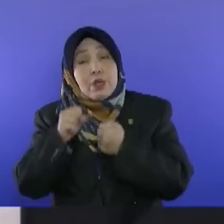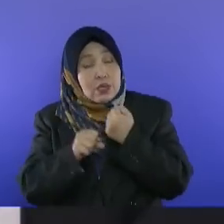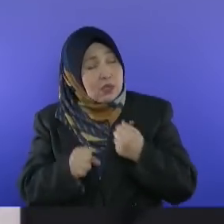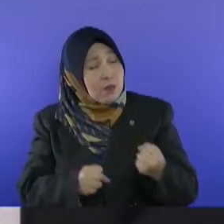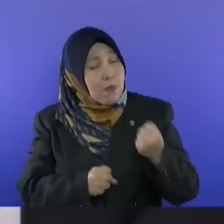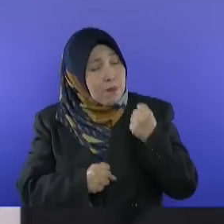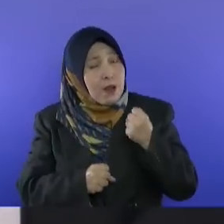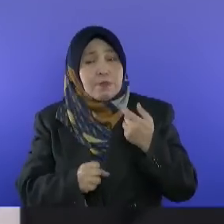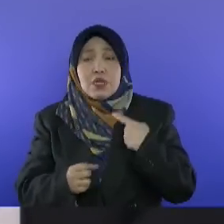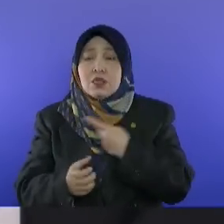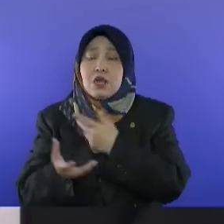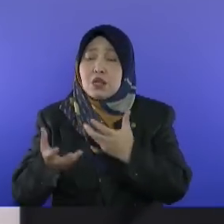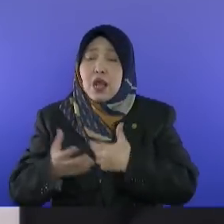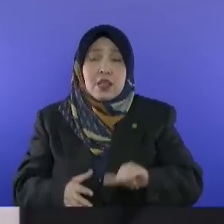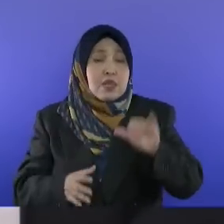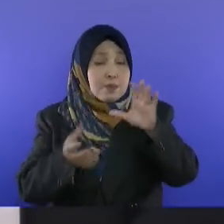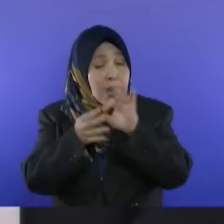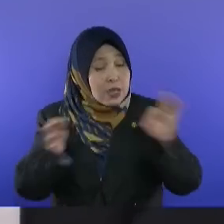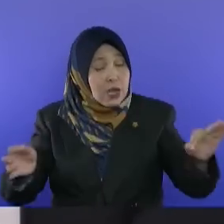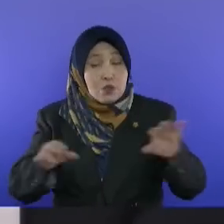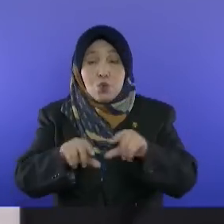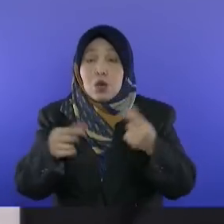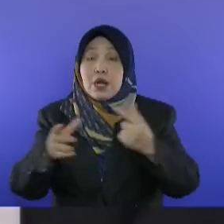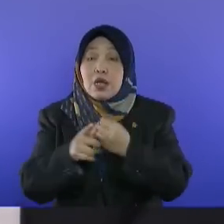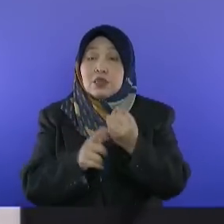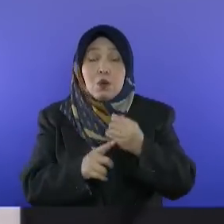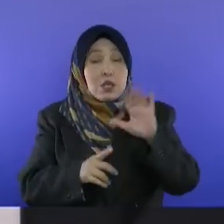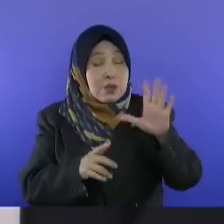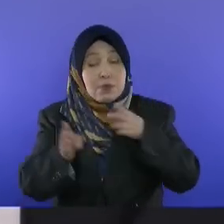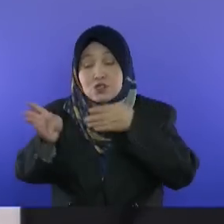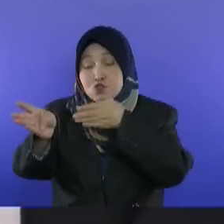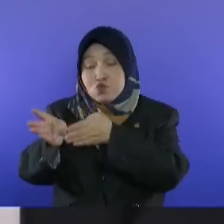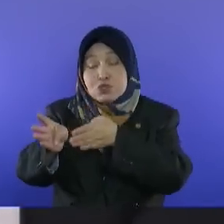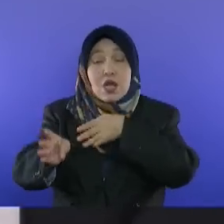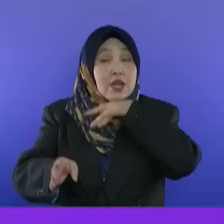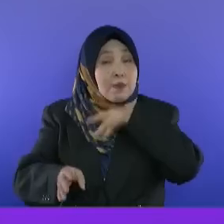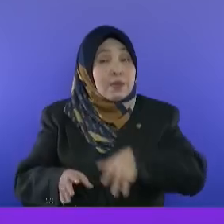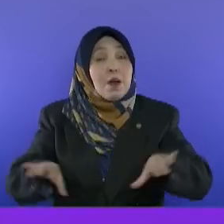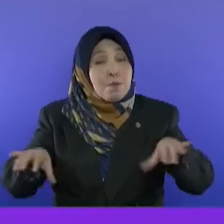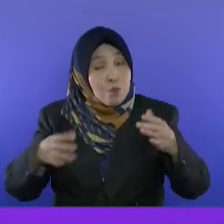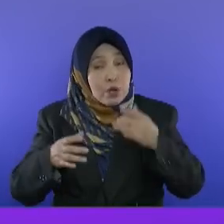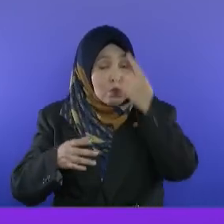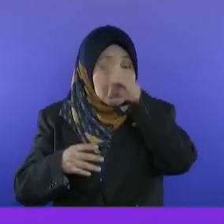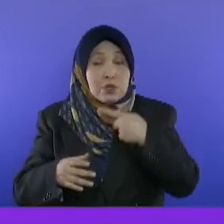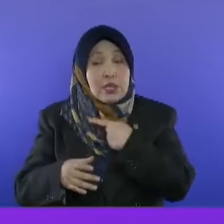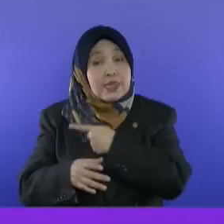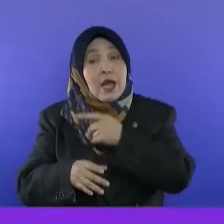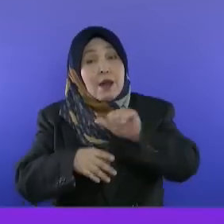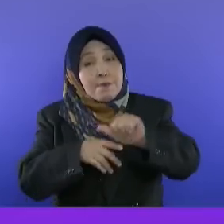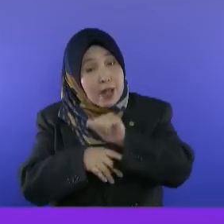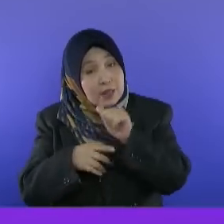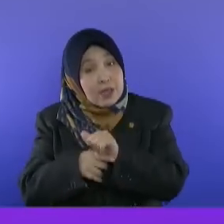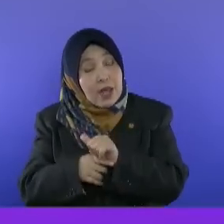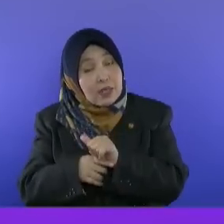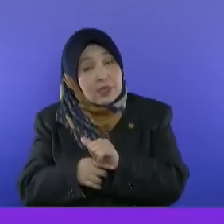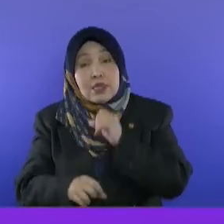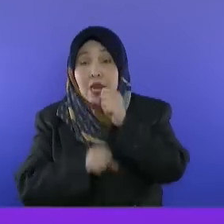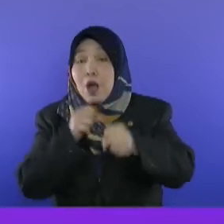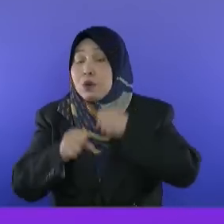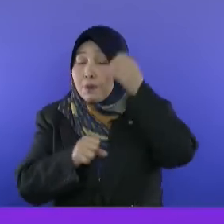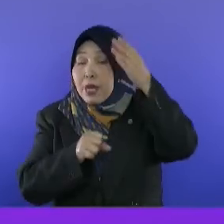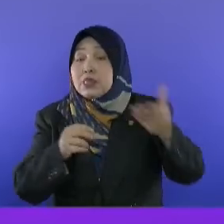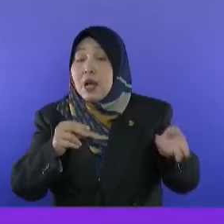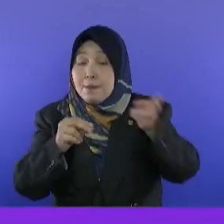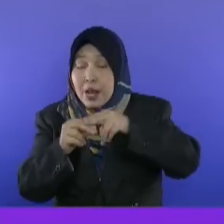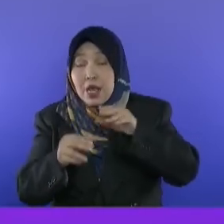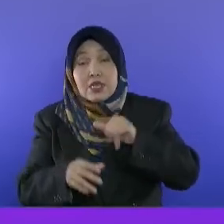berazam mungkin paling kurang 5 ayat Qur'an ataupun Limo sunnah nabi yang Nabi buat untuk kita amalkan tahun depan tambah lagi